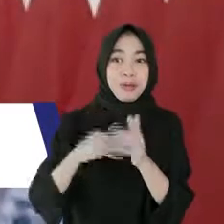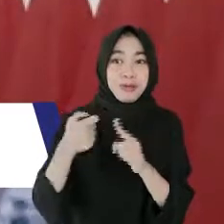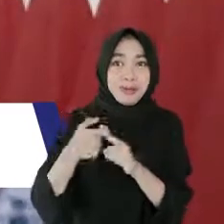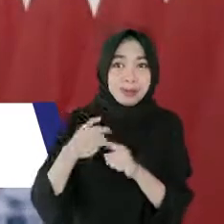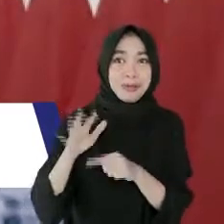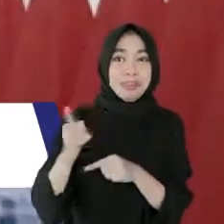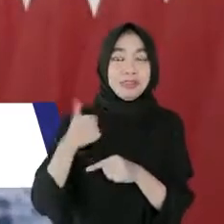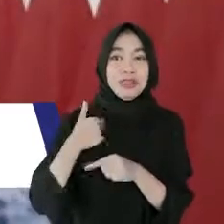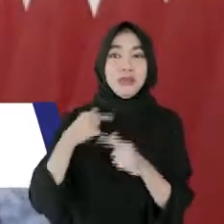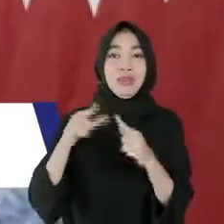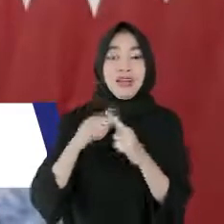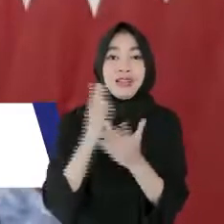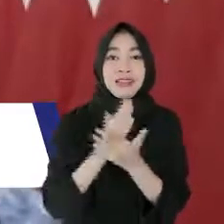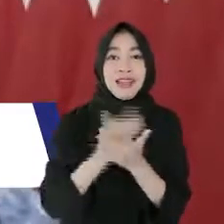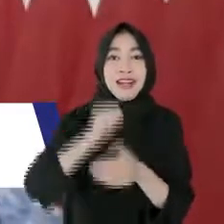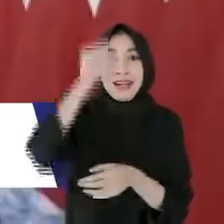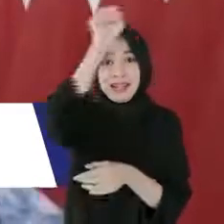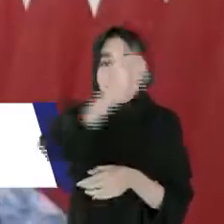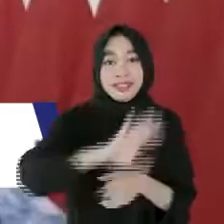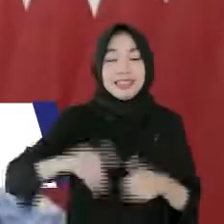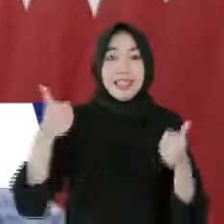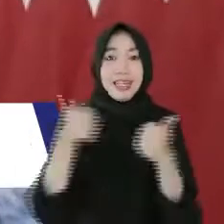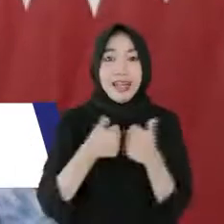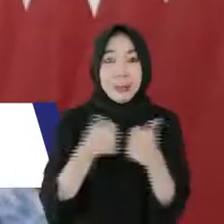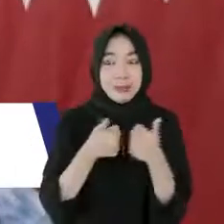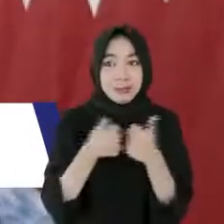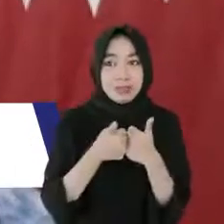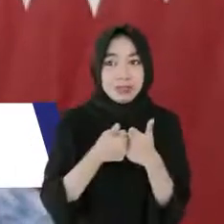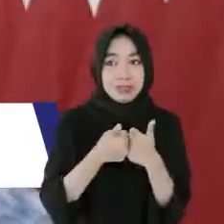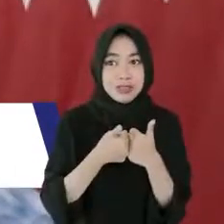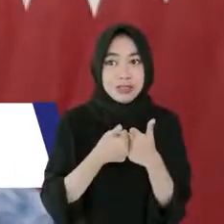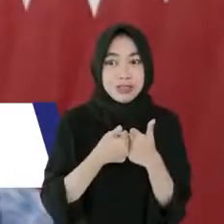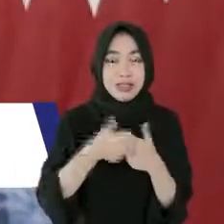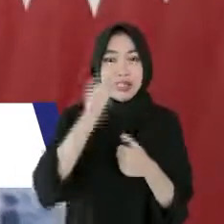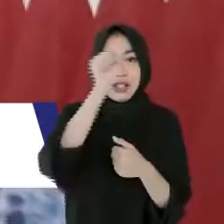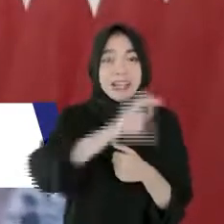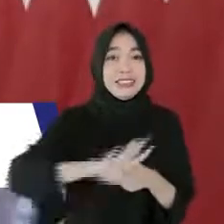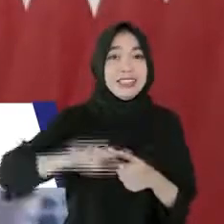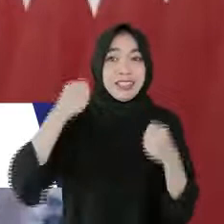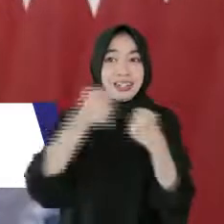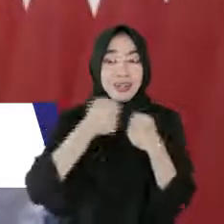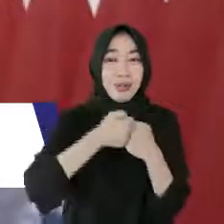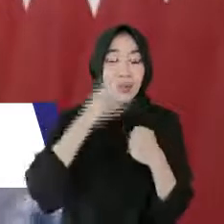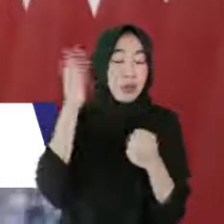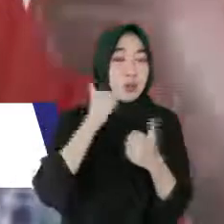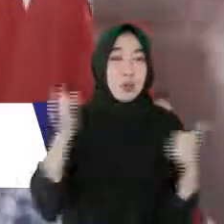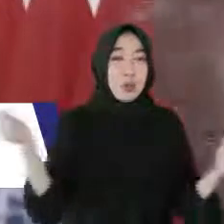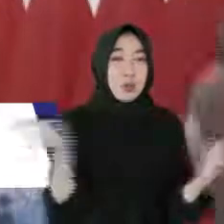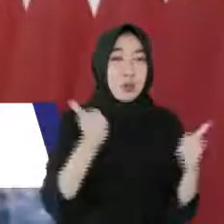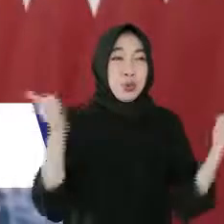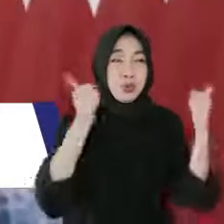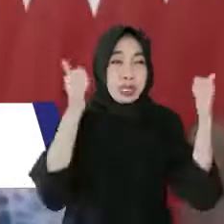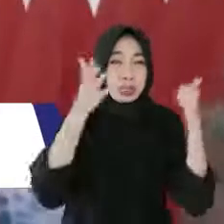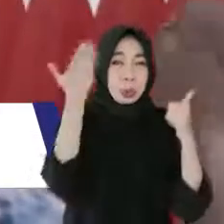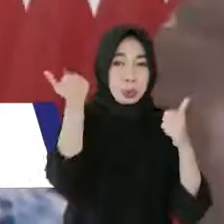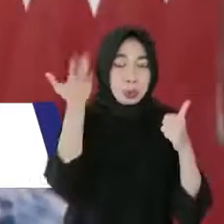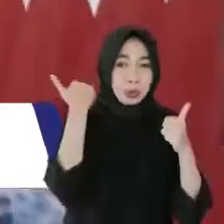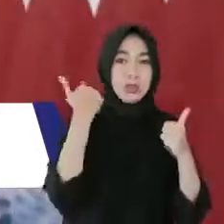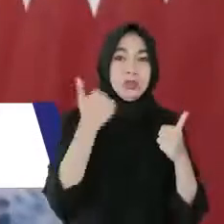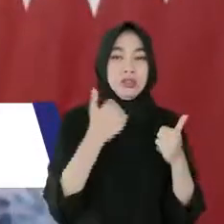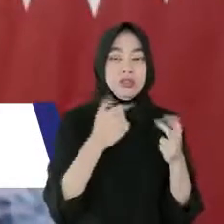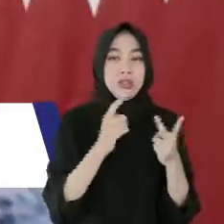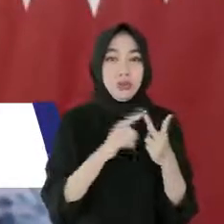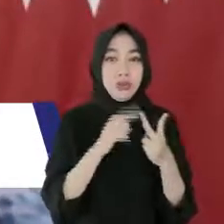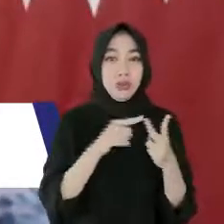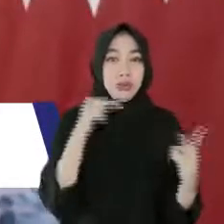penyelenggaraan izin games ya mission games itu kita dapat Nah kan cuma kalau dulu itu sukses penyelenggaraan dan